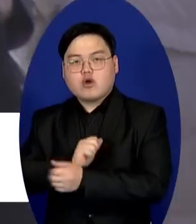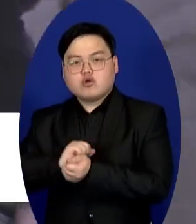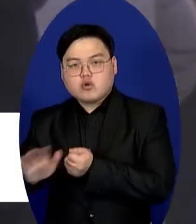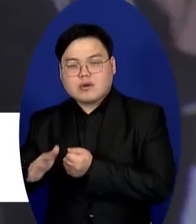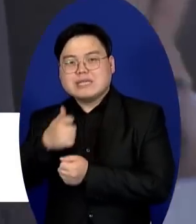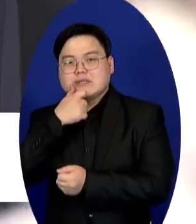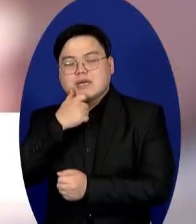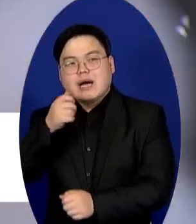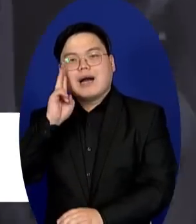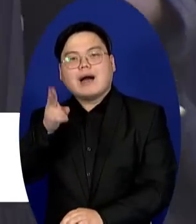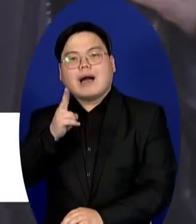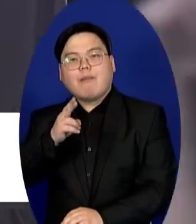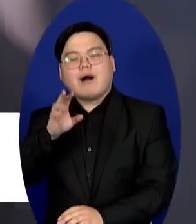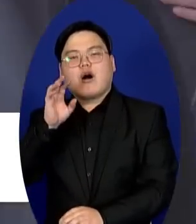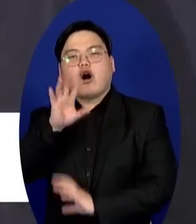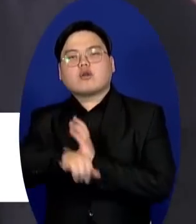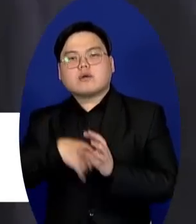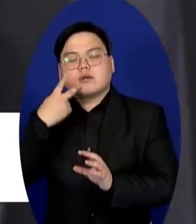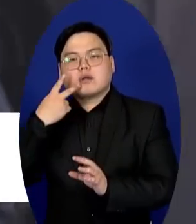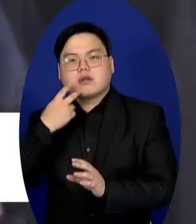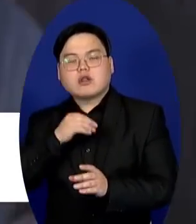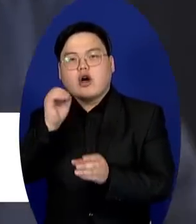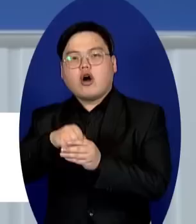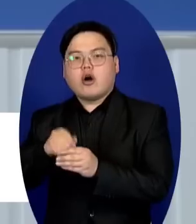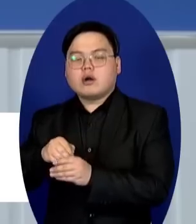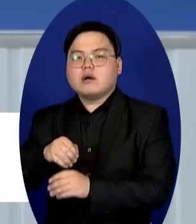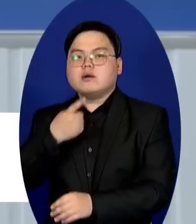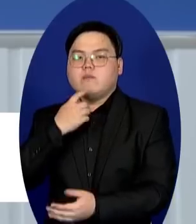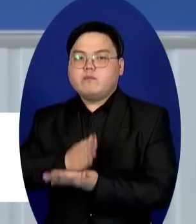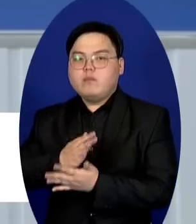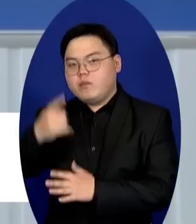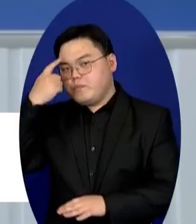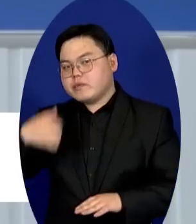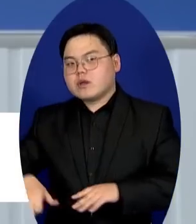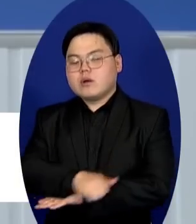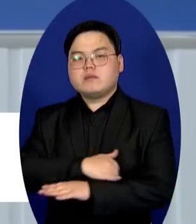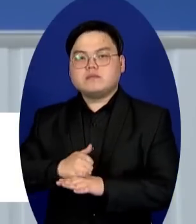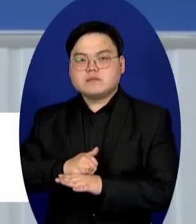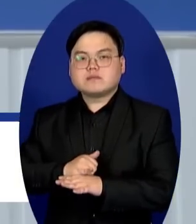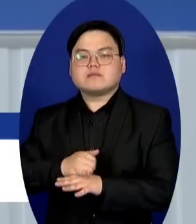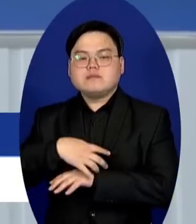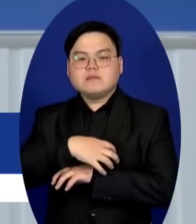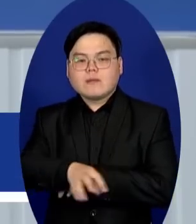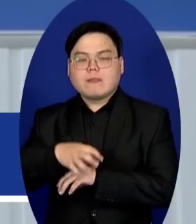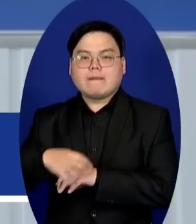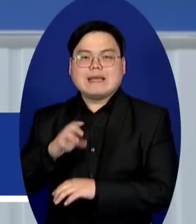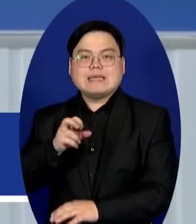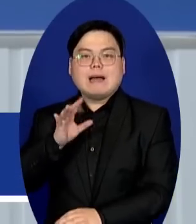хөрөнгө оруулалттай компани гадны иргэд ажиллаж байгаа нь нууц биш. Манай улсын хувьд бол ер нь бас альч салбарт хэлдэг